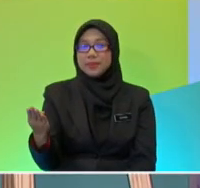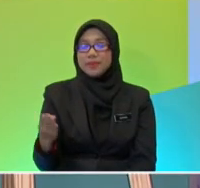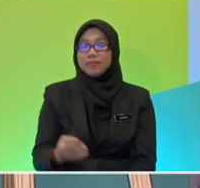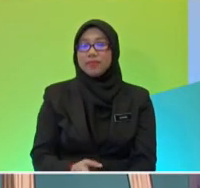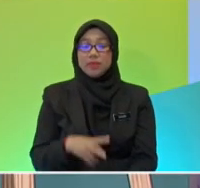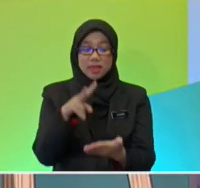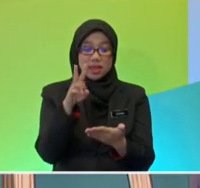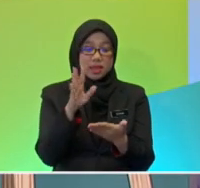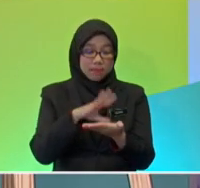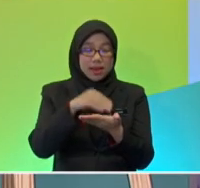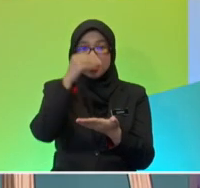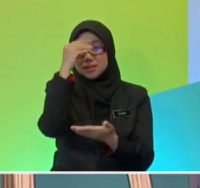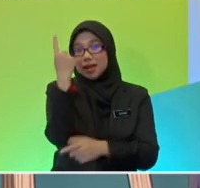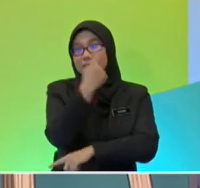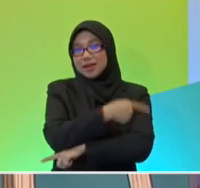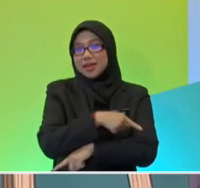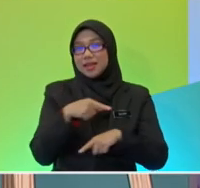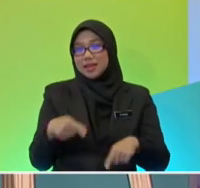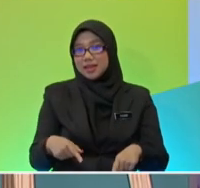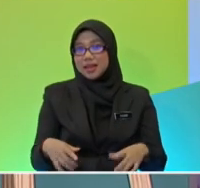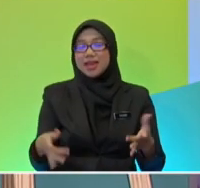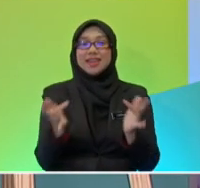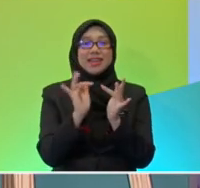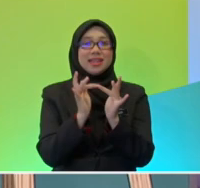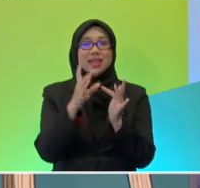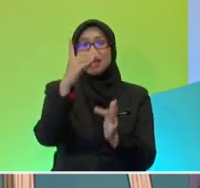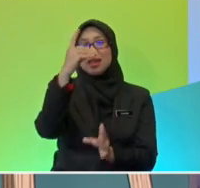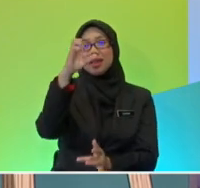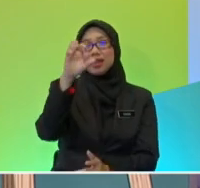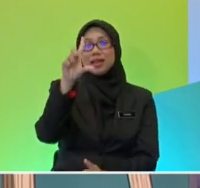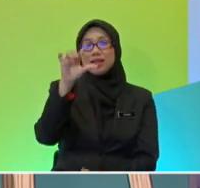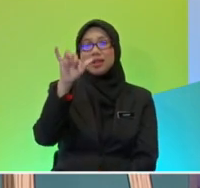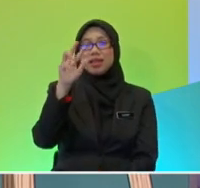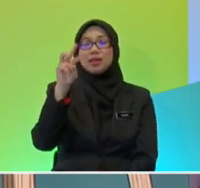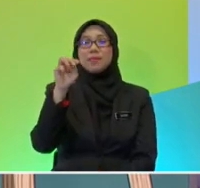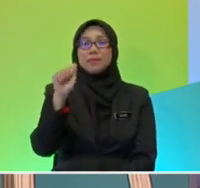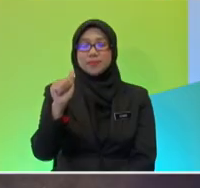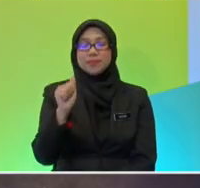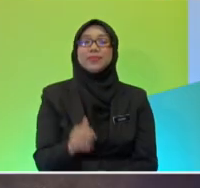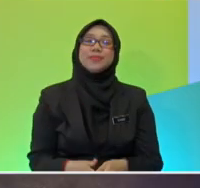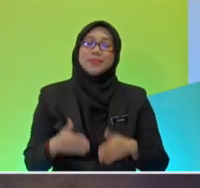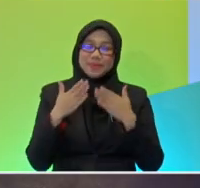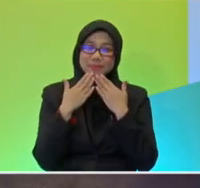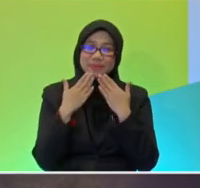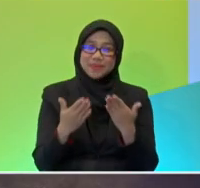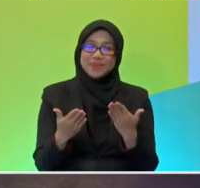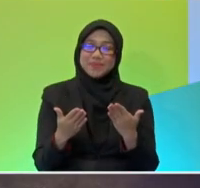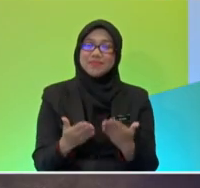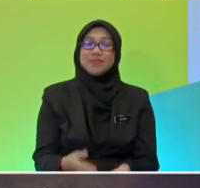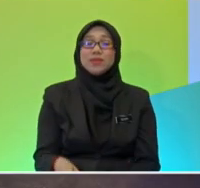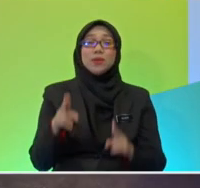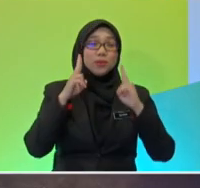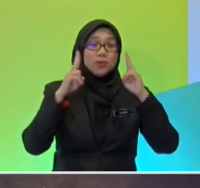pada hari ini di planta delima Oke Baik terima kasih sekali lagi kepada Ustadzah Rahmawati Muhammad